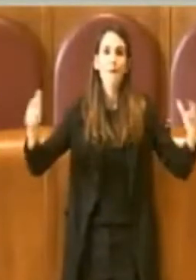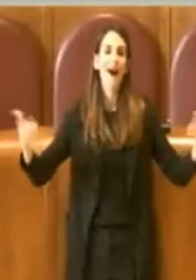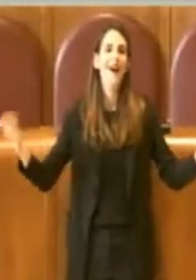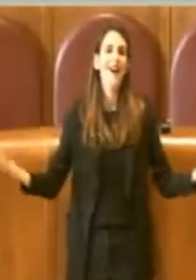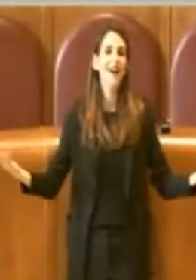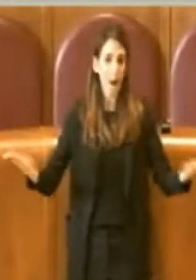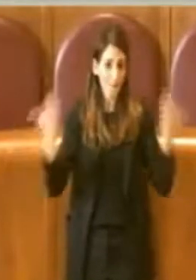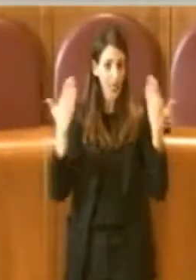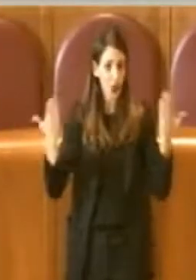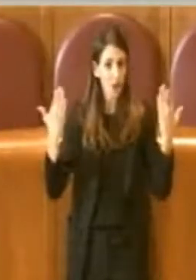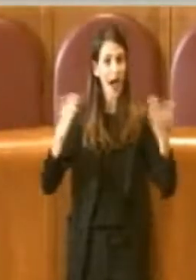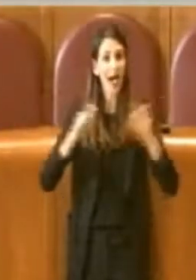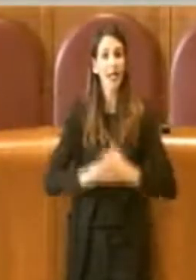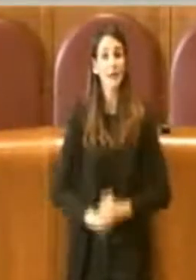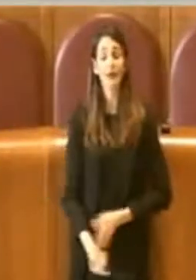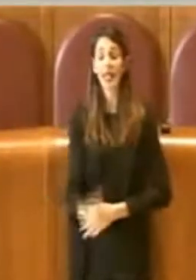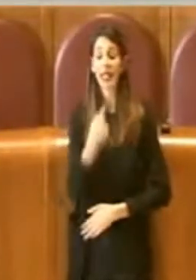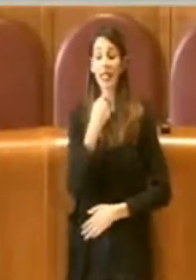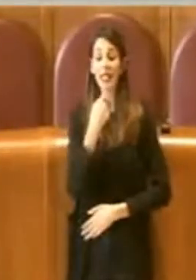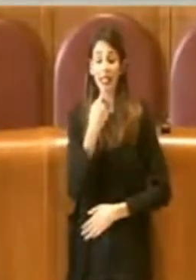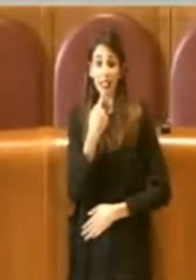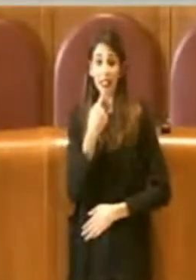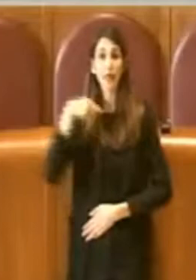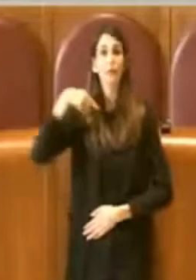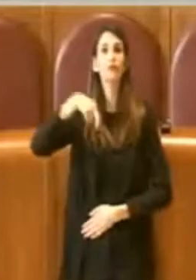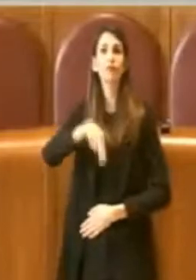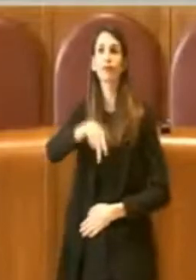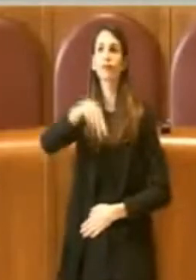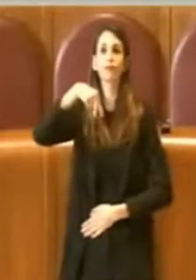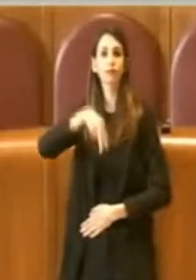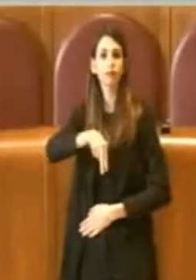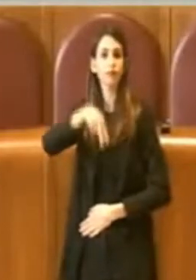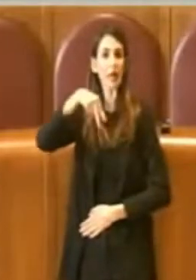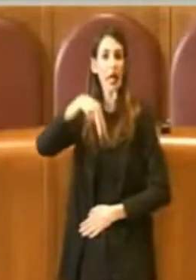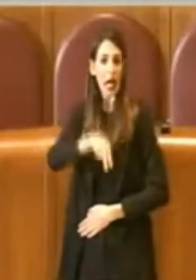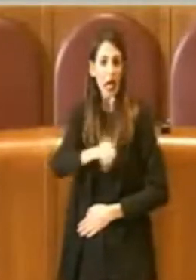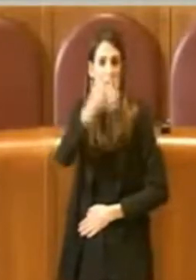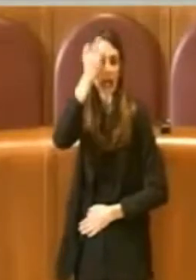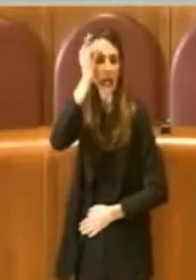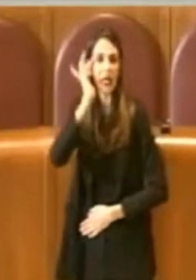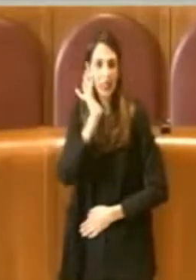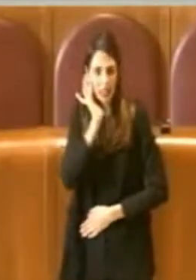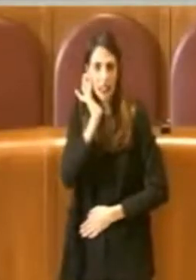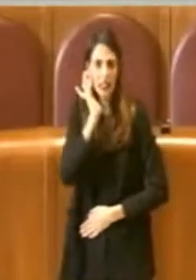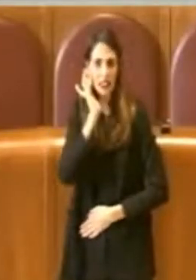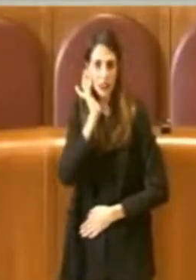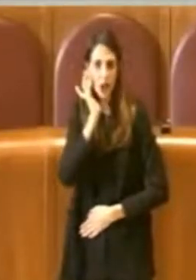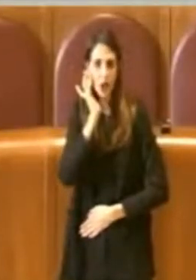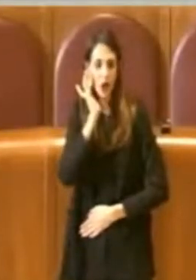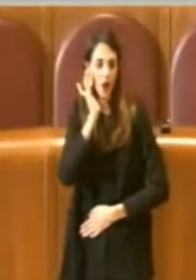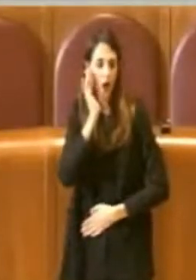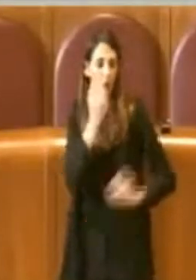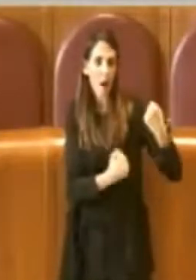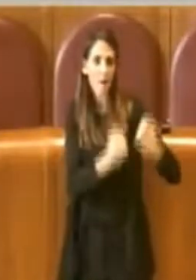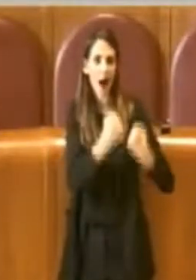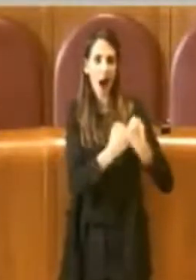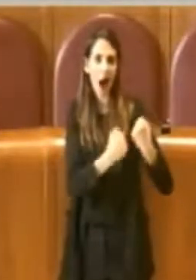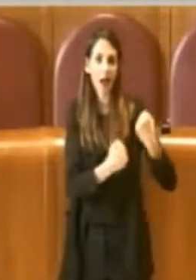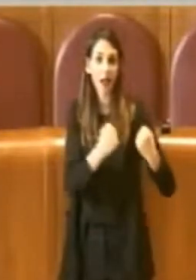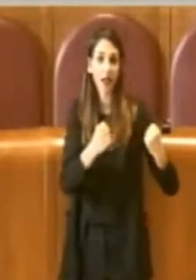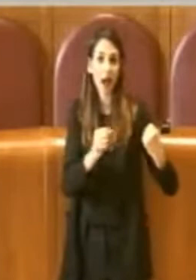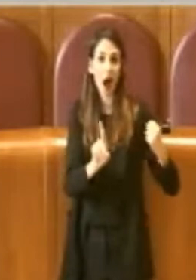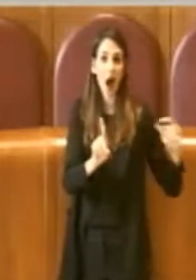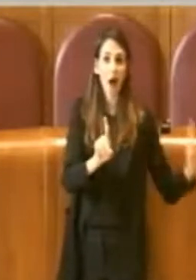vie, che sono tra l'altro centralissime, molto spesso rischia di farlo in mezzo ad una strada. Qui dicevo, la sfida